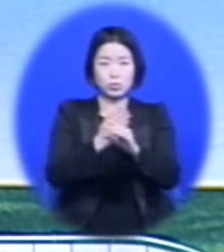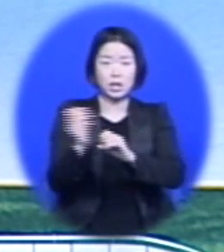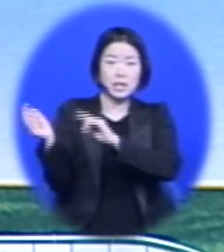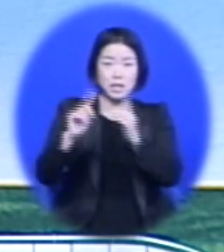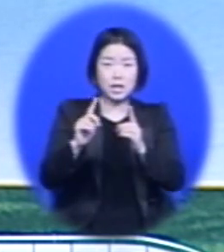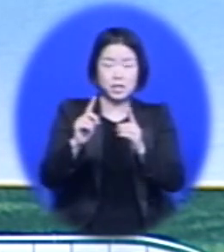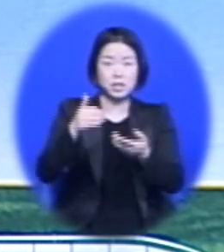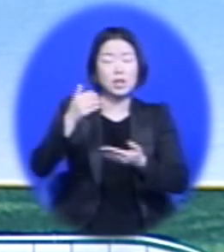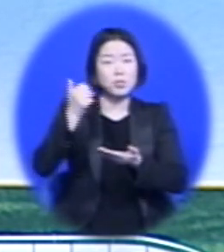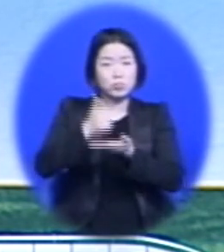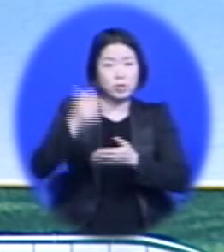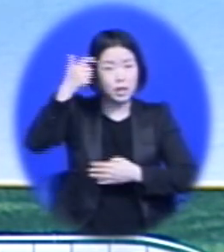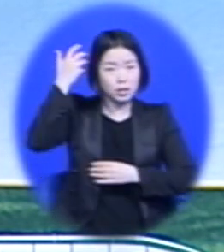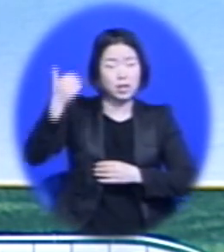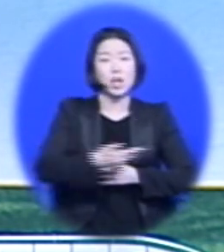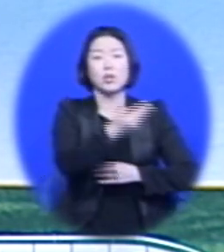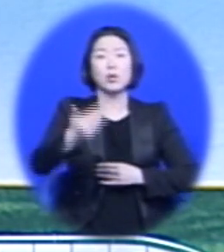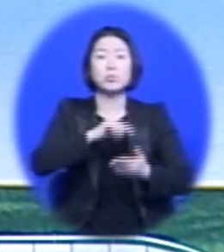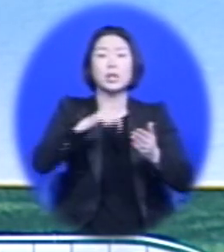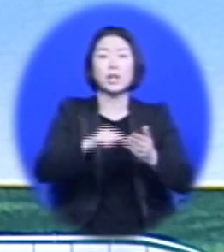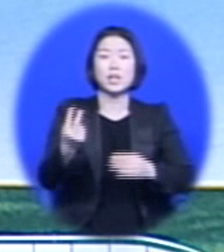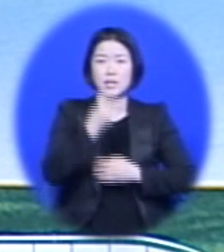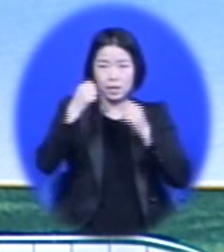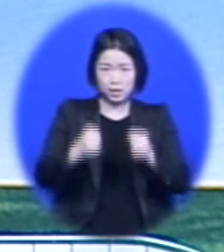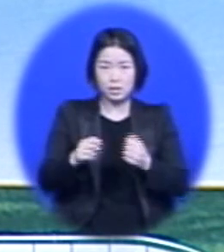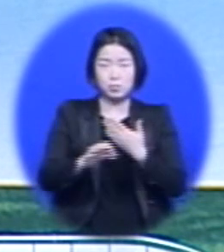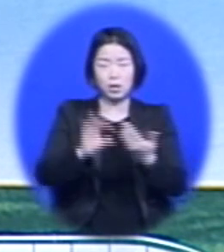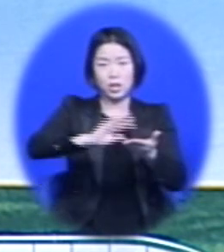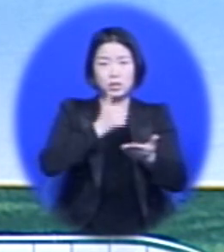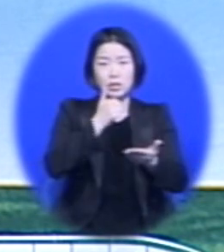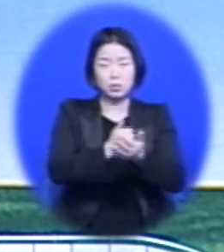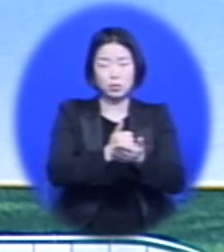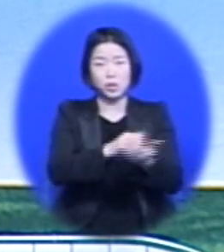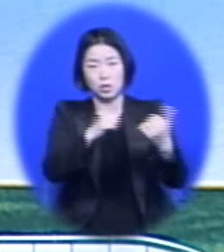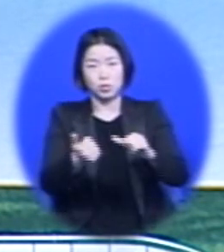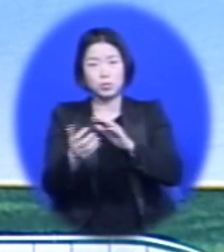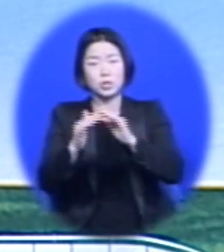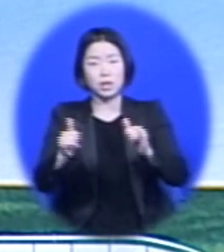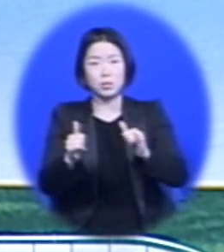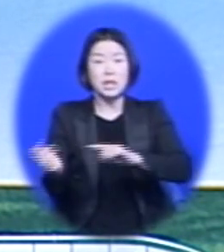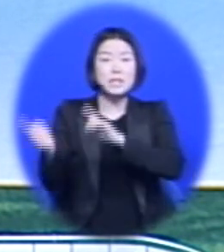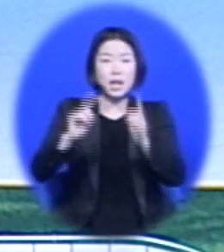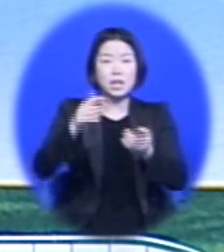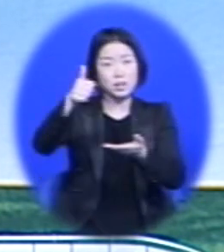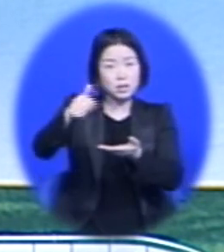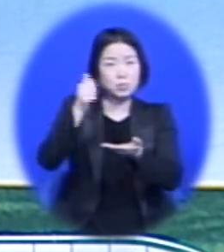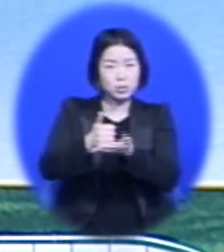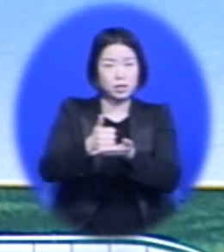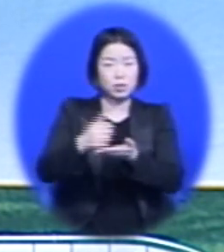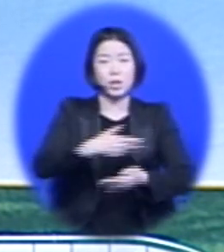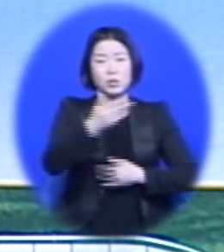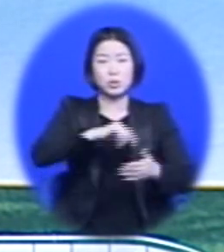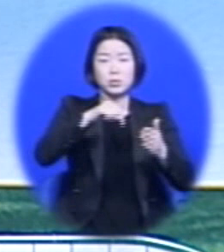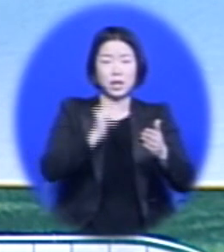분의 영이 여러분 안에 살아계시면 그리스도를 죽은 사람들 가운데서 살리신 분께서 여러분 안에